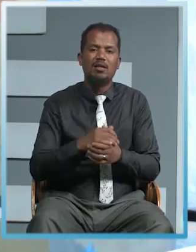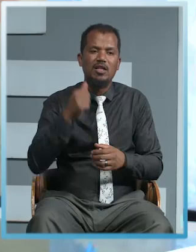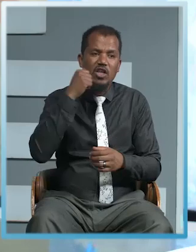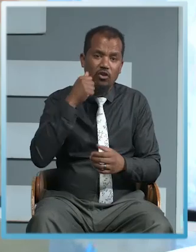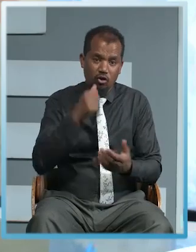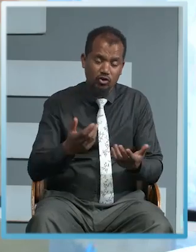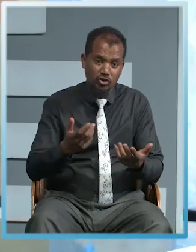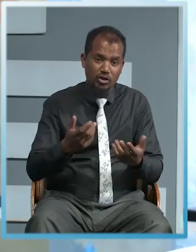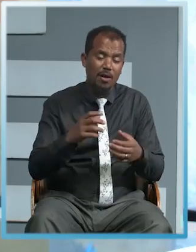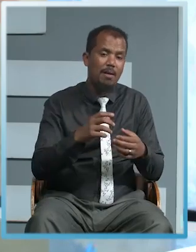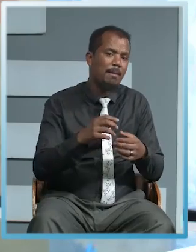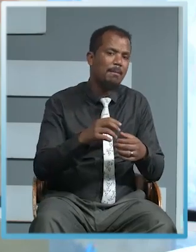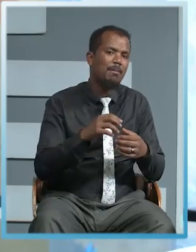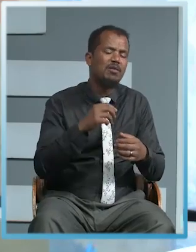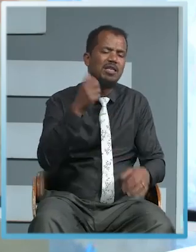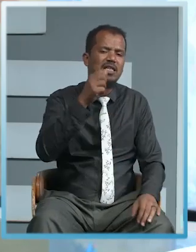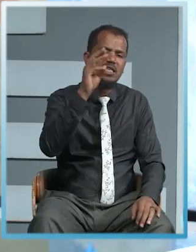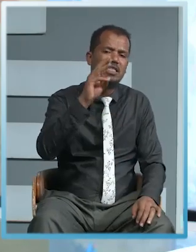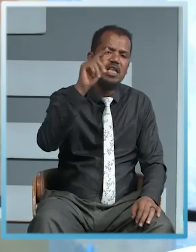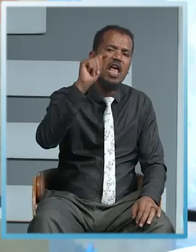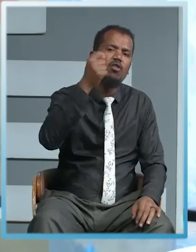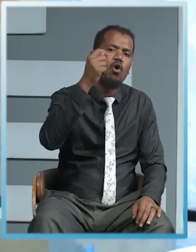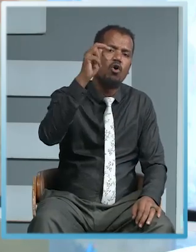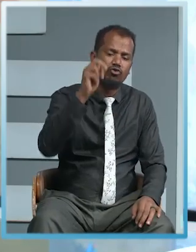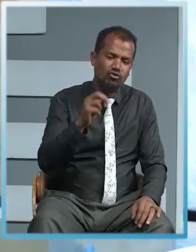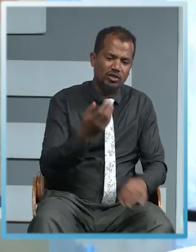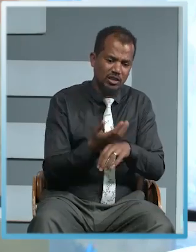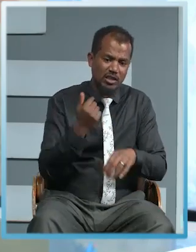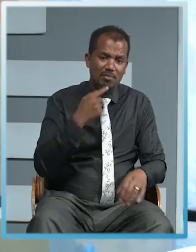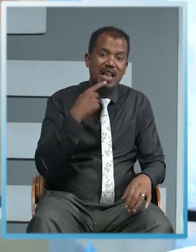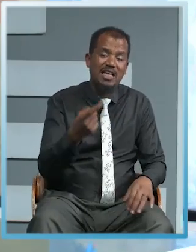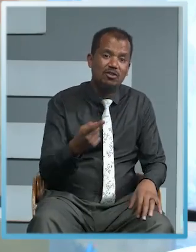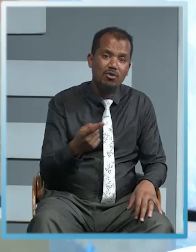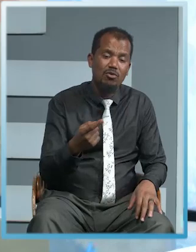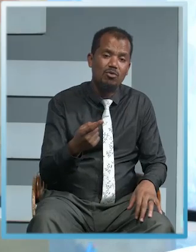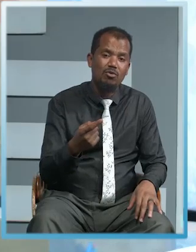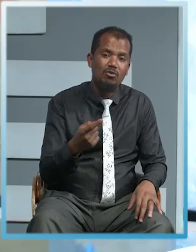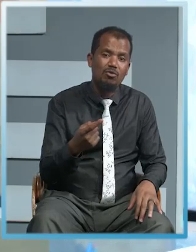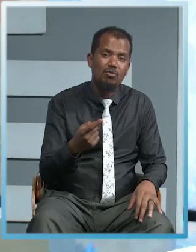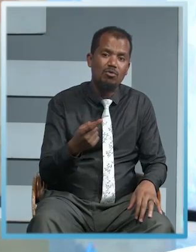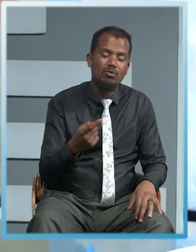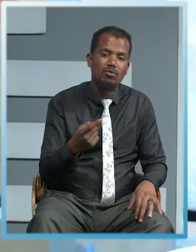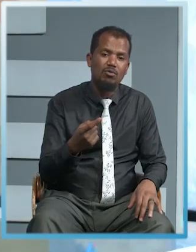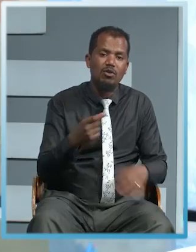سیتو چاچ با ما بر رو سابو سیتو لای بیو هم کدومی هال شاچو